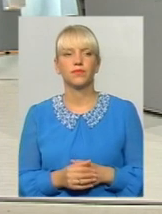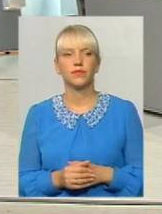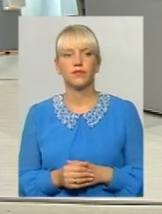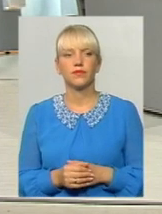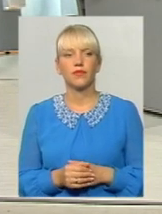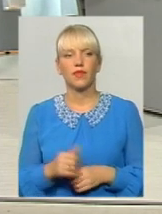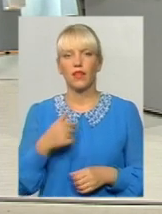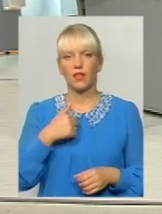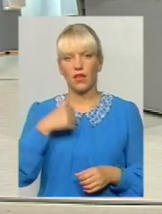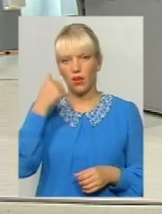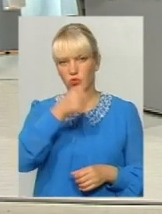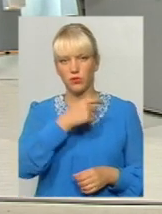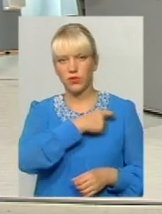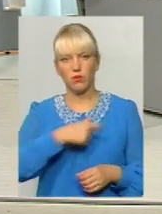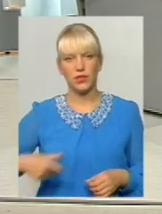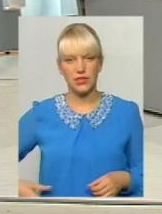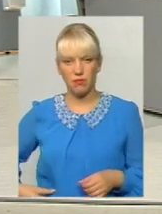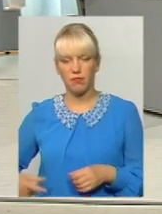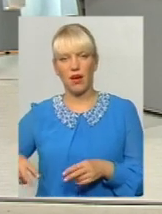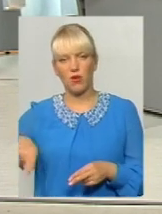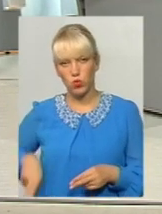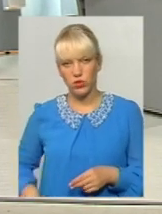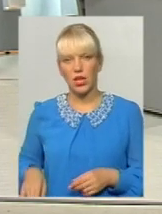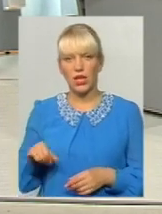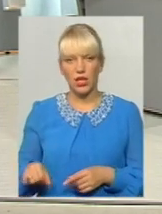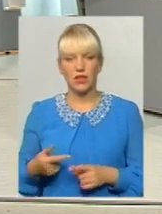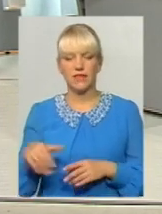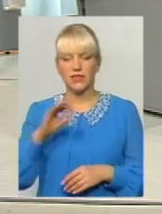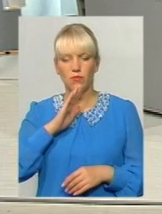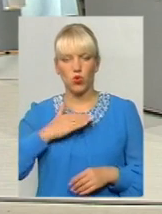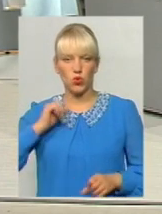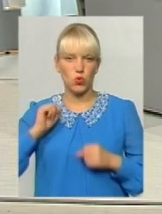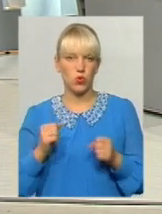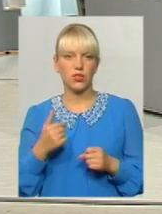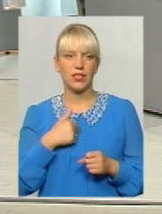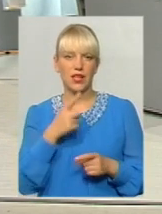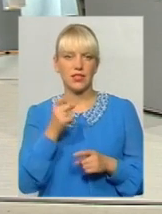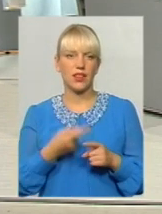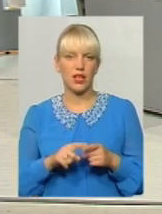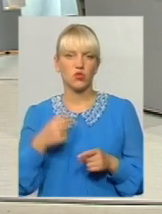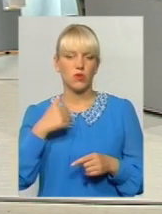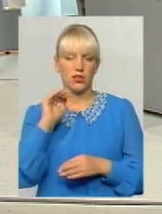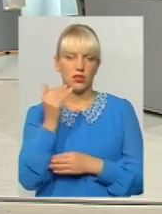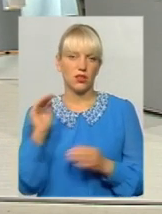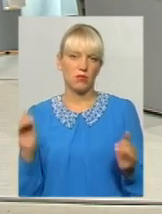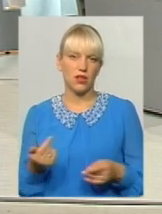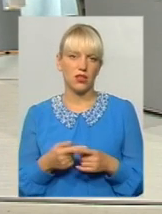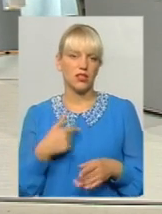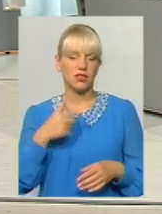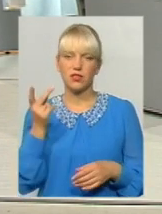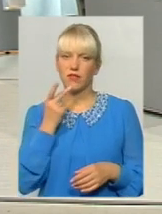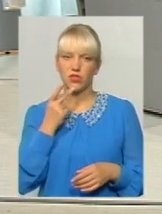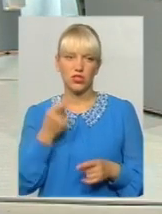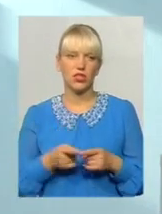дивіться, я особисто сам пристібаюся, всі мої друзі, в принципі, пристібаються, бо я за те, в мене маленька дитина, я завжди вона пристібнута в транспортному засобі.